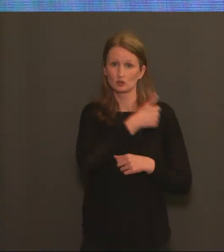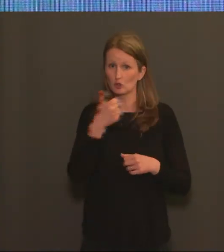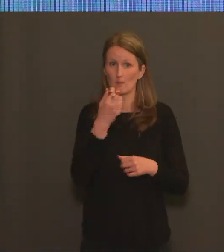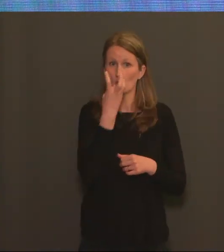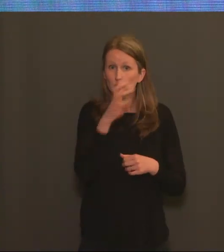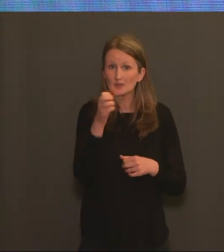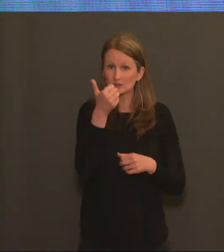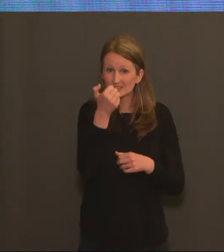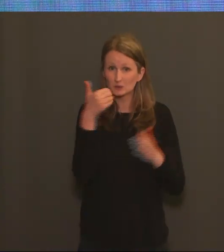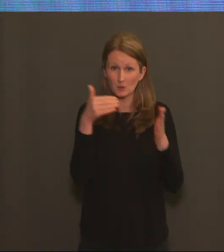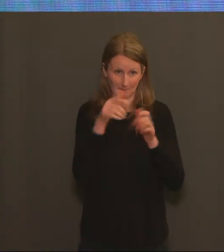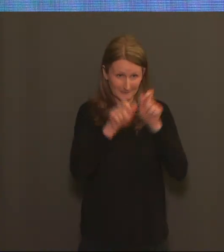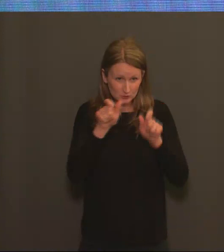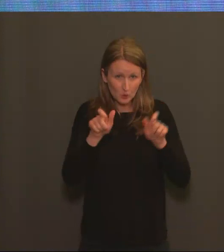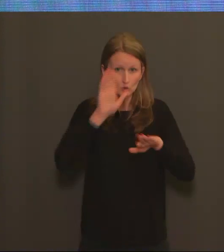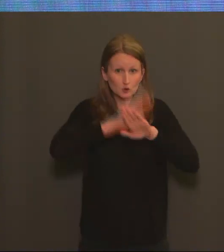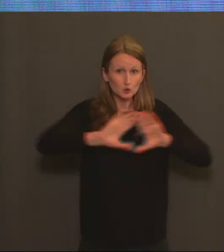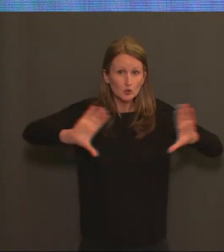2 doses de vaccin Pfizer.